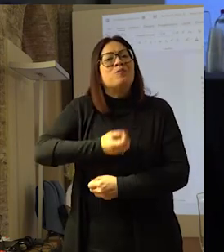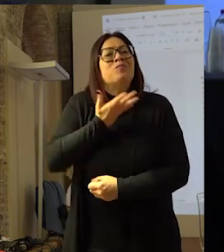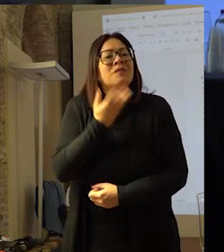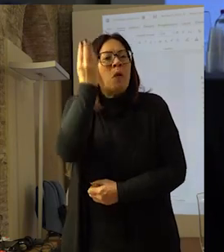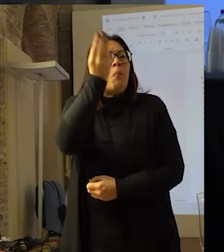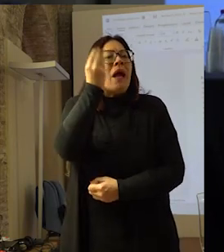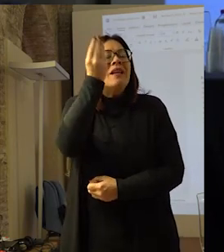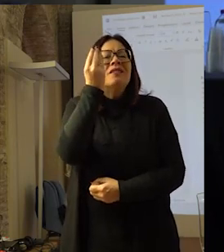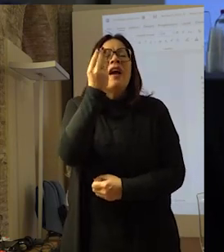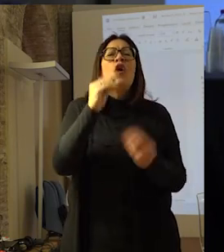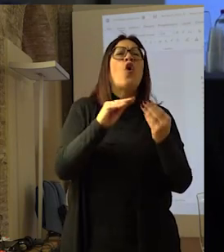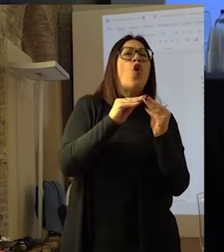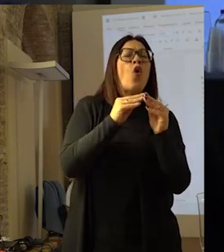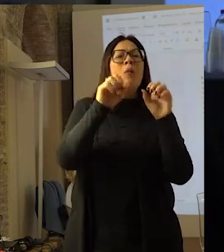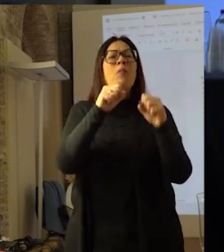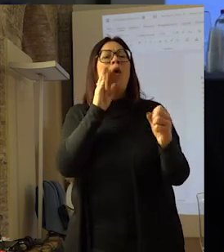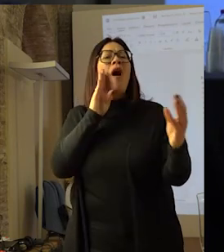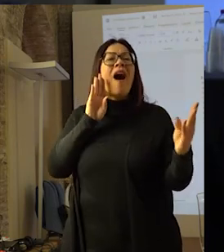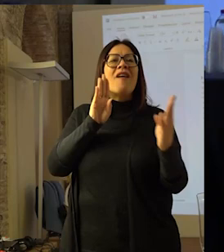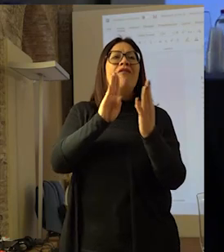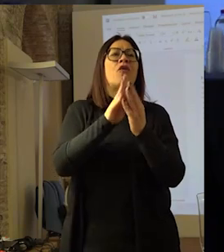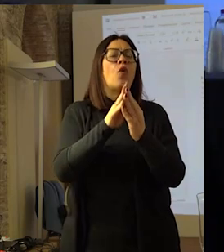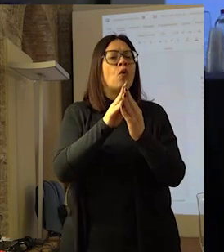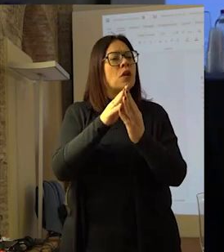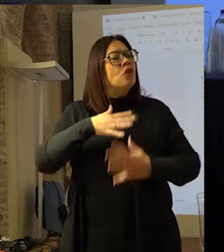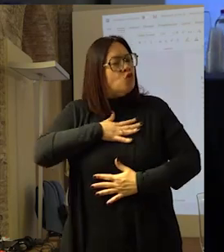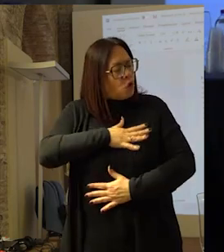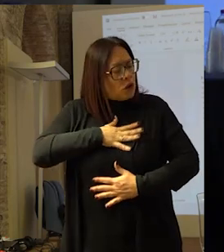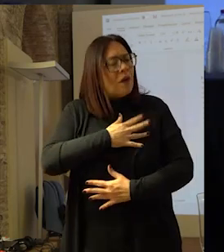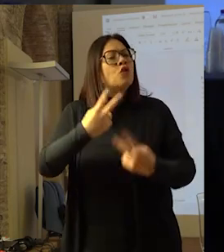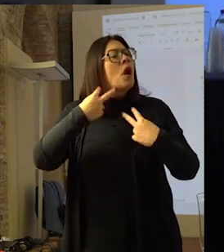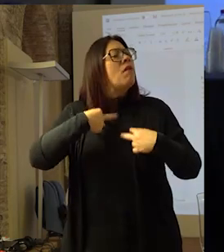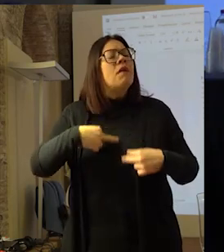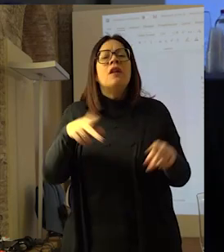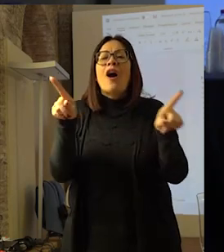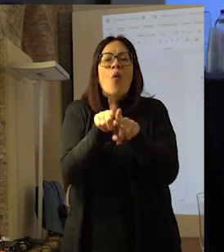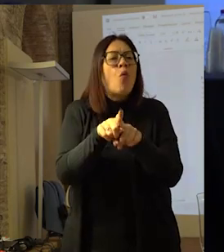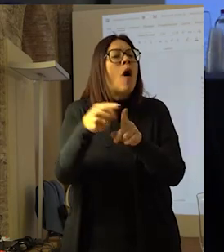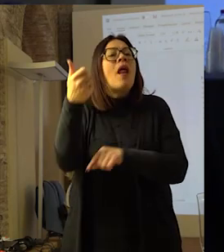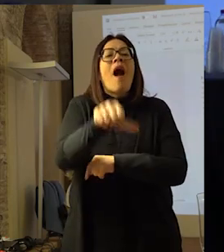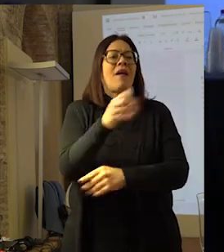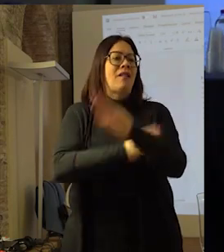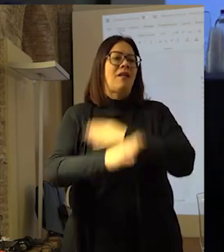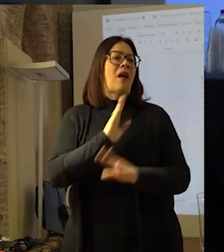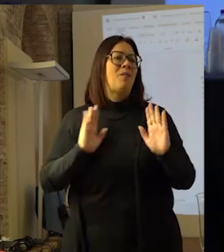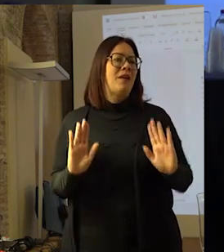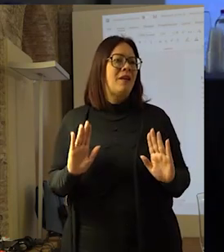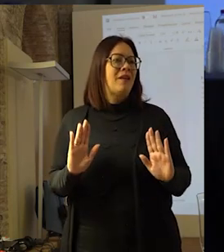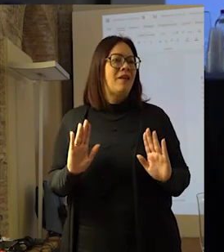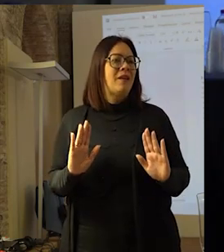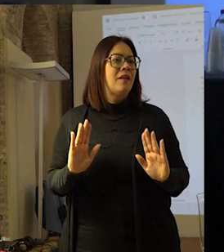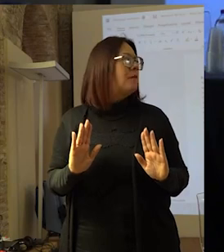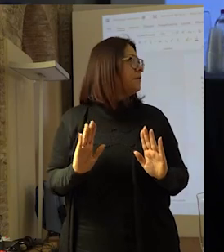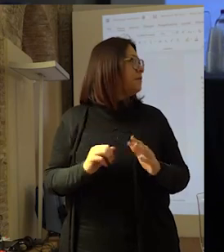su come si può affrontare con soddisfazione la vita, anche se si è disabili. Scusate,